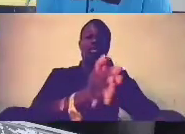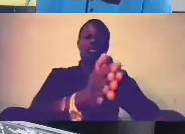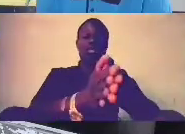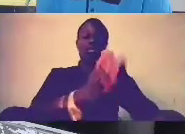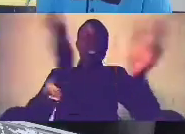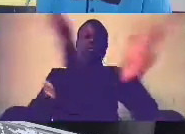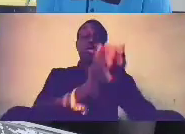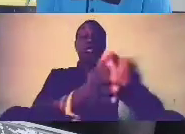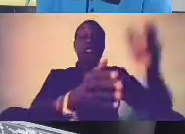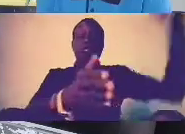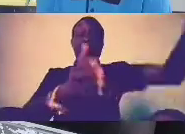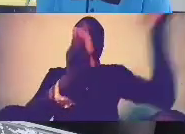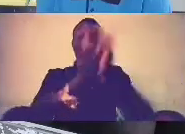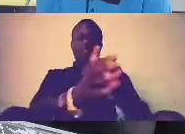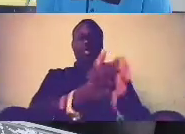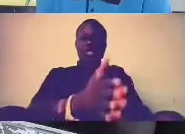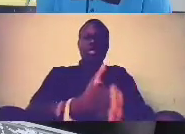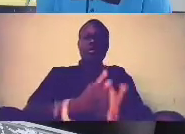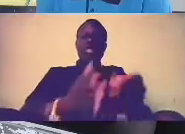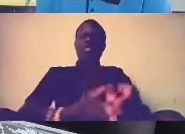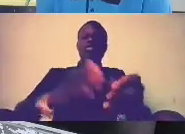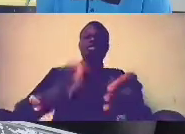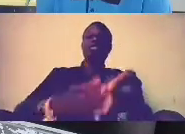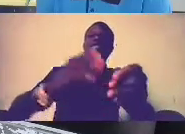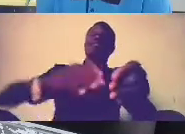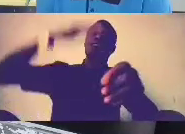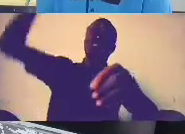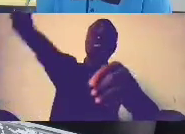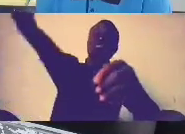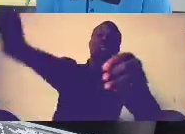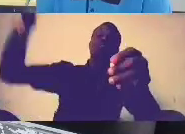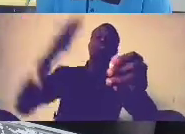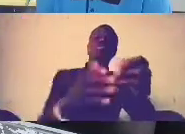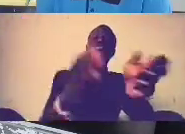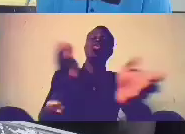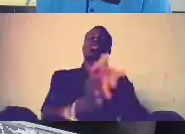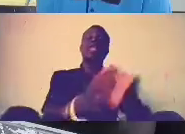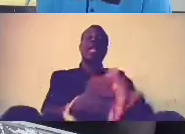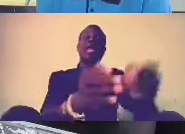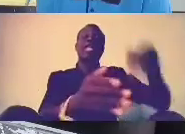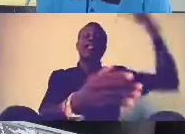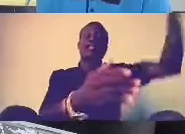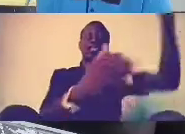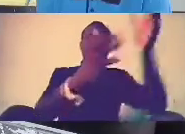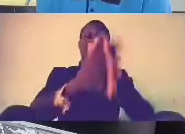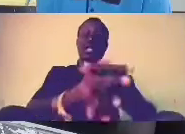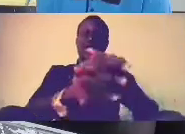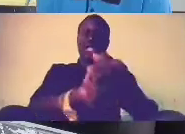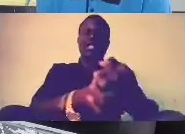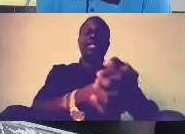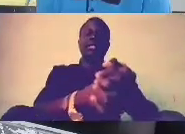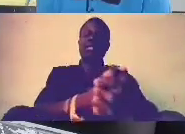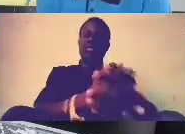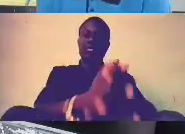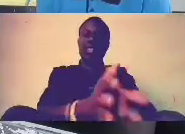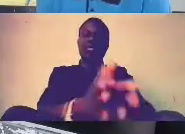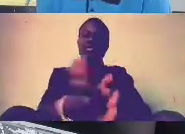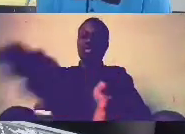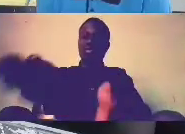veux payer une moto, peut-être tu veux payer une voiture, peut-être tu veux faire beaucoup au-delà, aller au-delà de tes